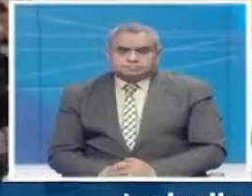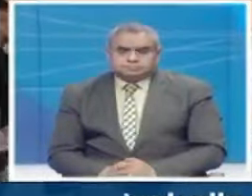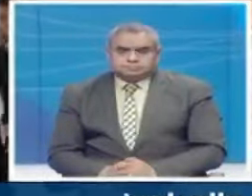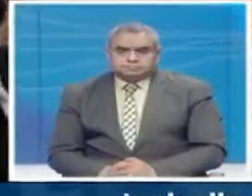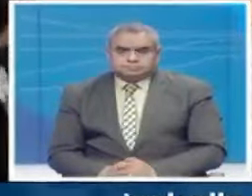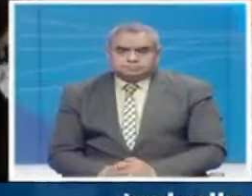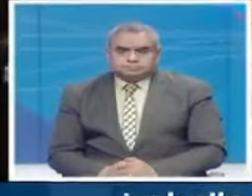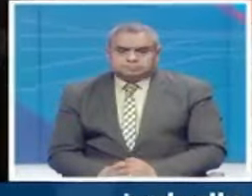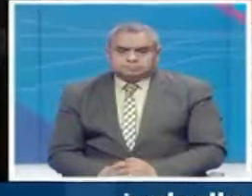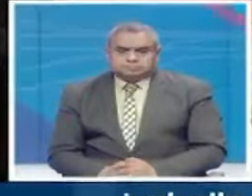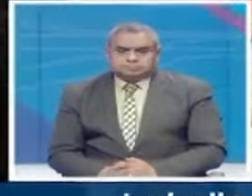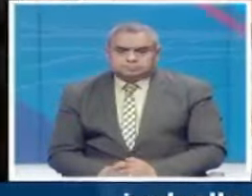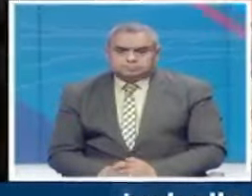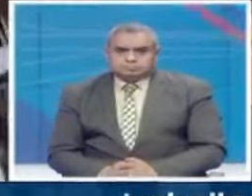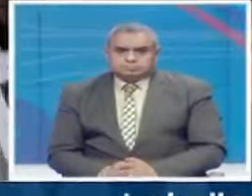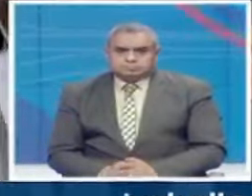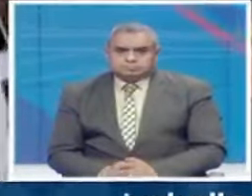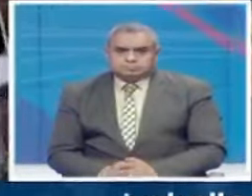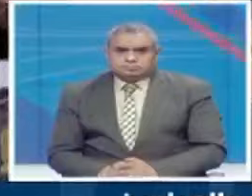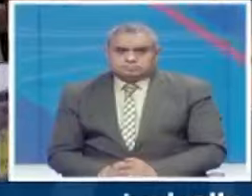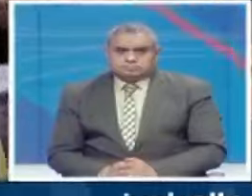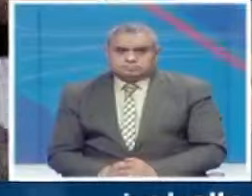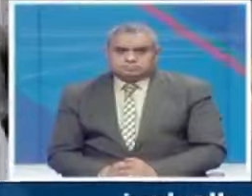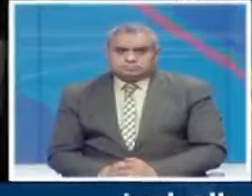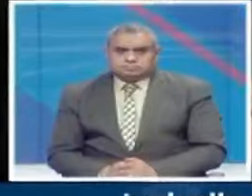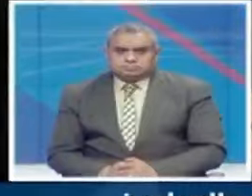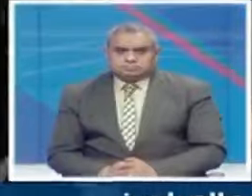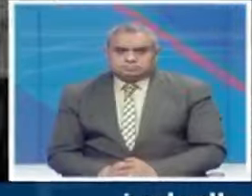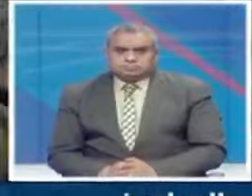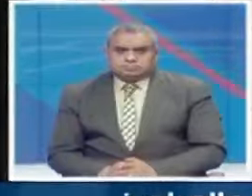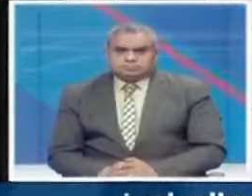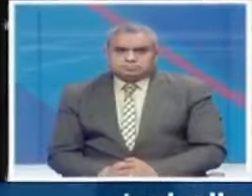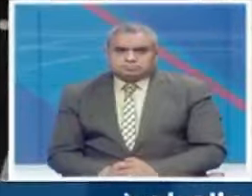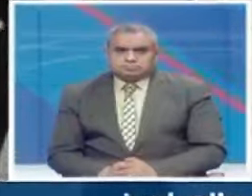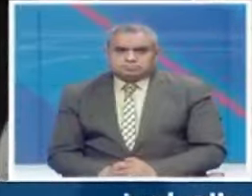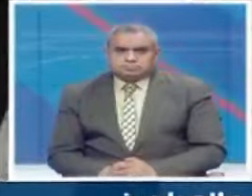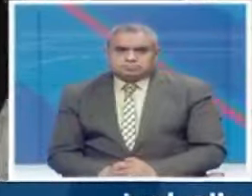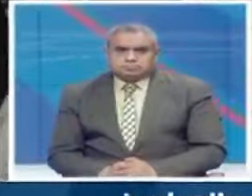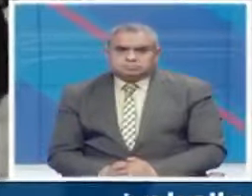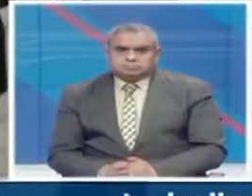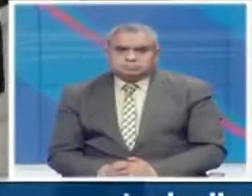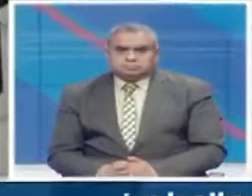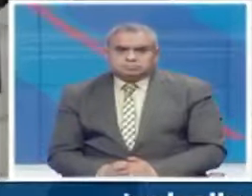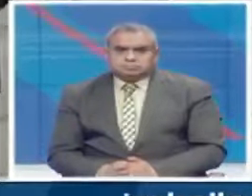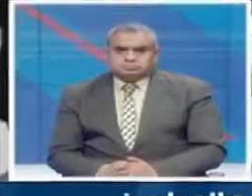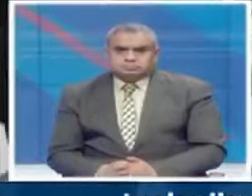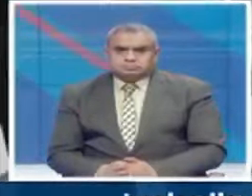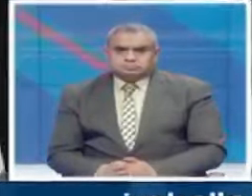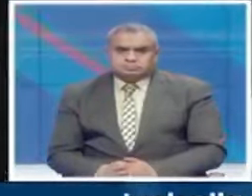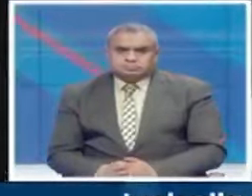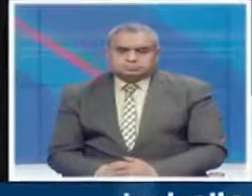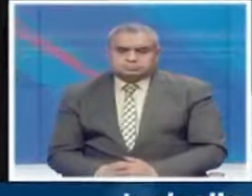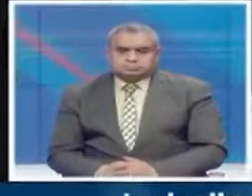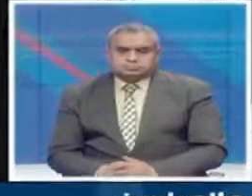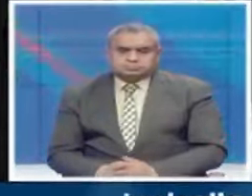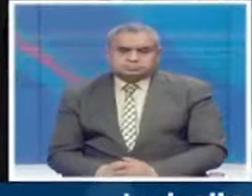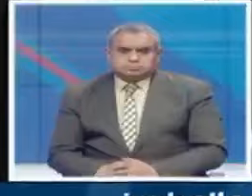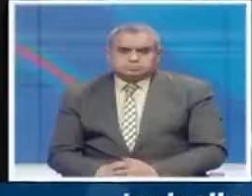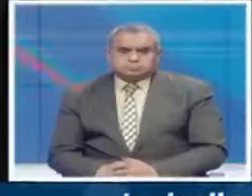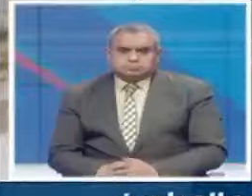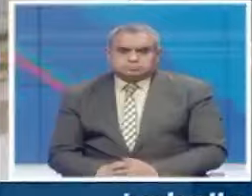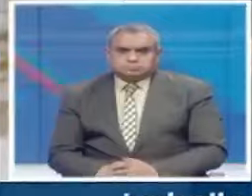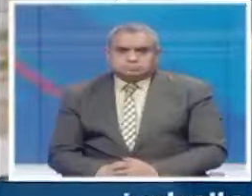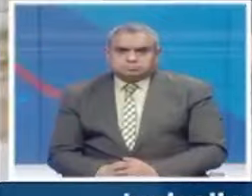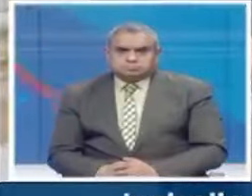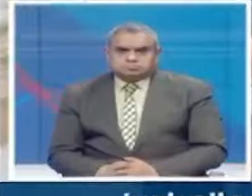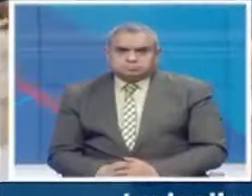بعيد، والكل اللي بجد حبيبها دايما مصر تمد الإيد. وعمر يا مصر